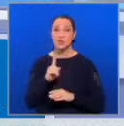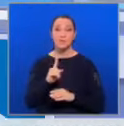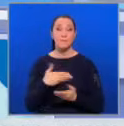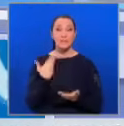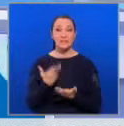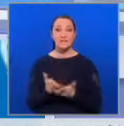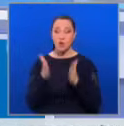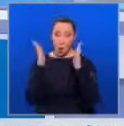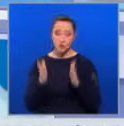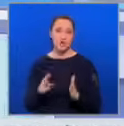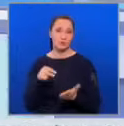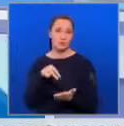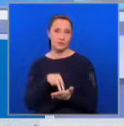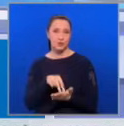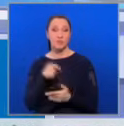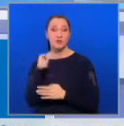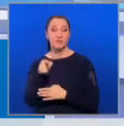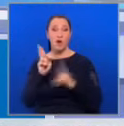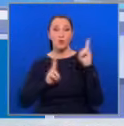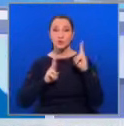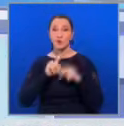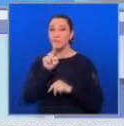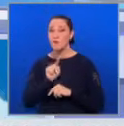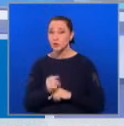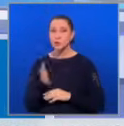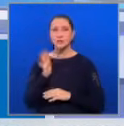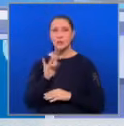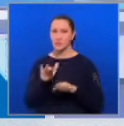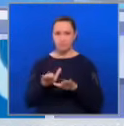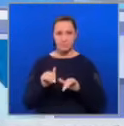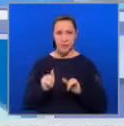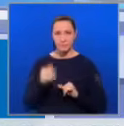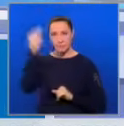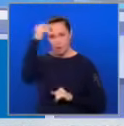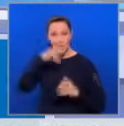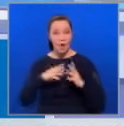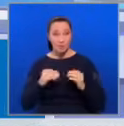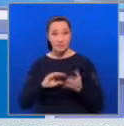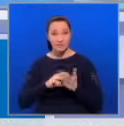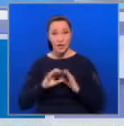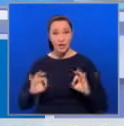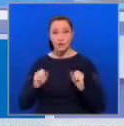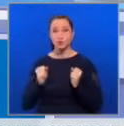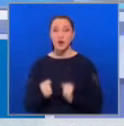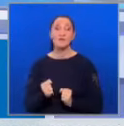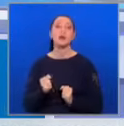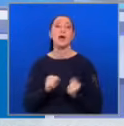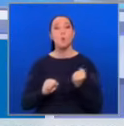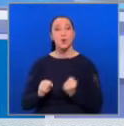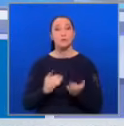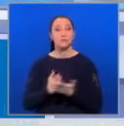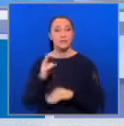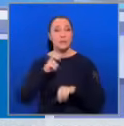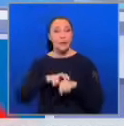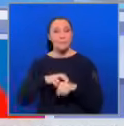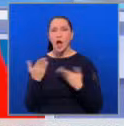представили окончателните си позиции затова гласуването по въпроса дали да бъдат приети българия и румъния в шенген се очаква да бъде по-късно през